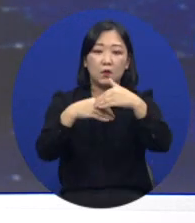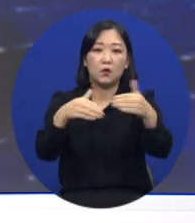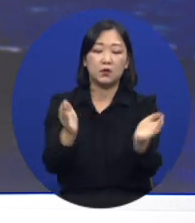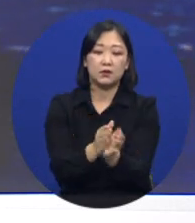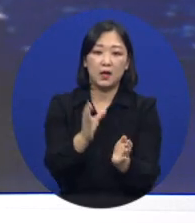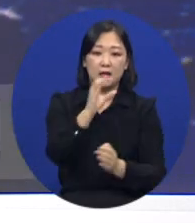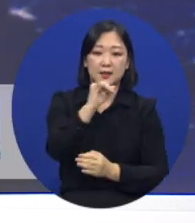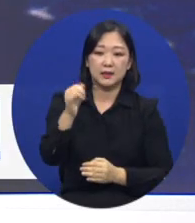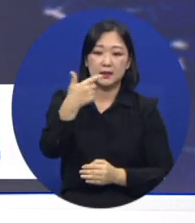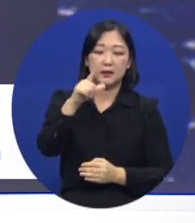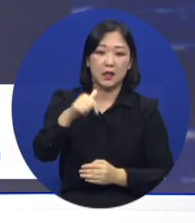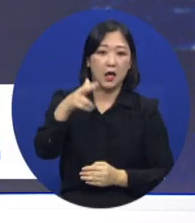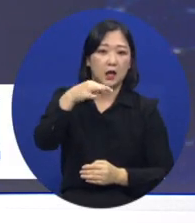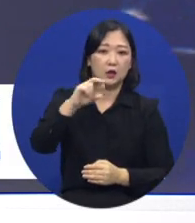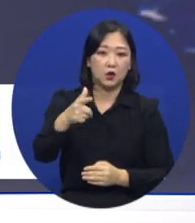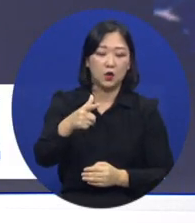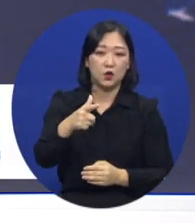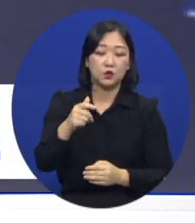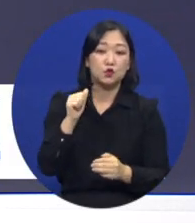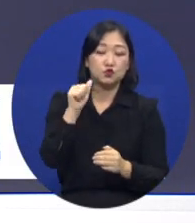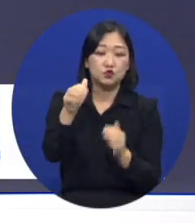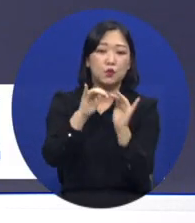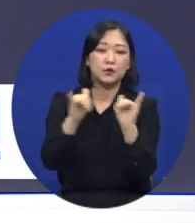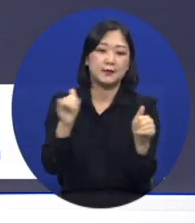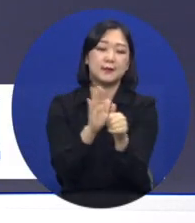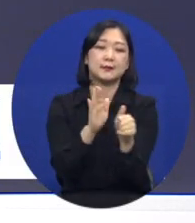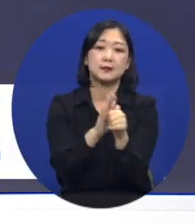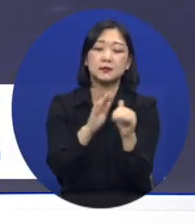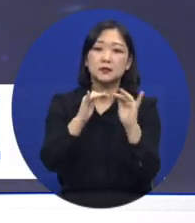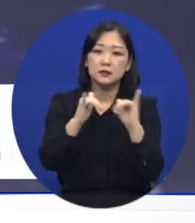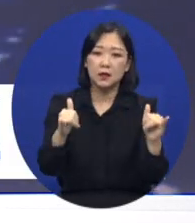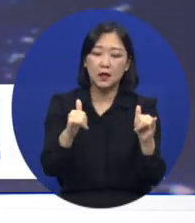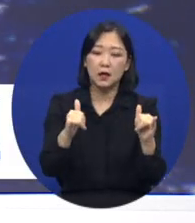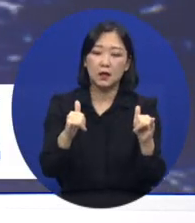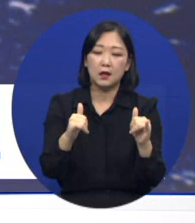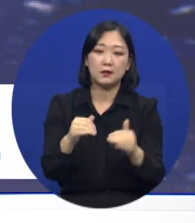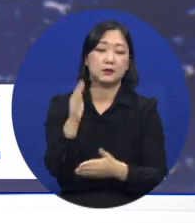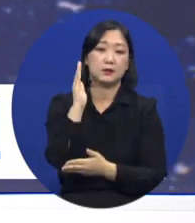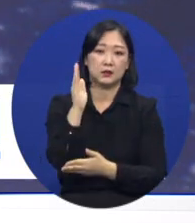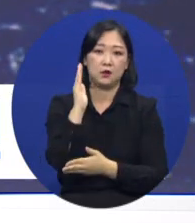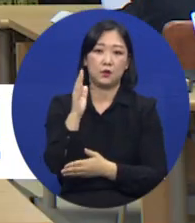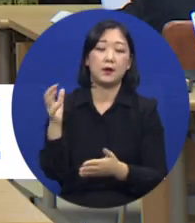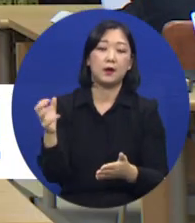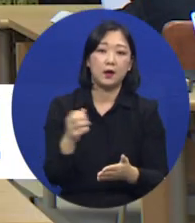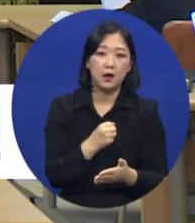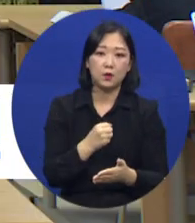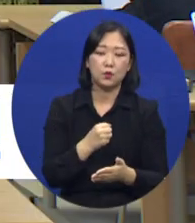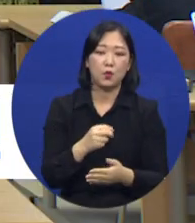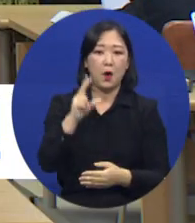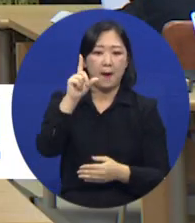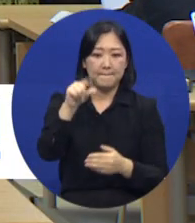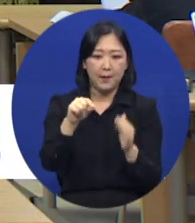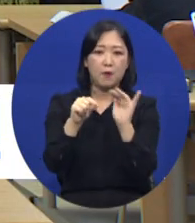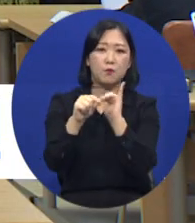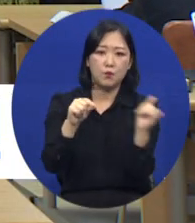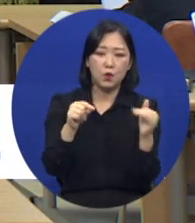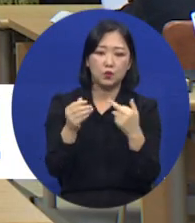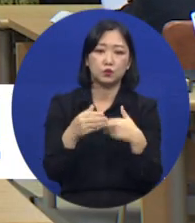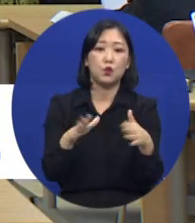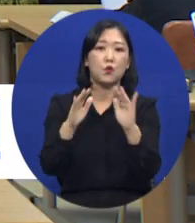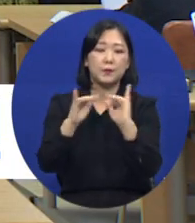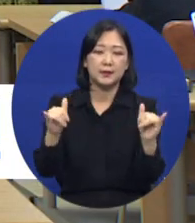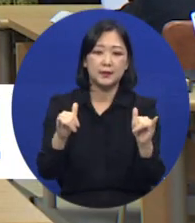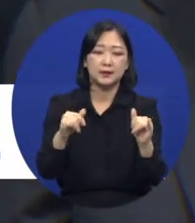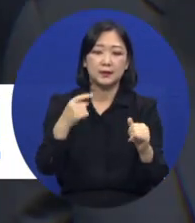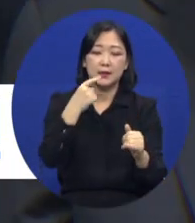더불어민주당 이낙연 대선 경선 후보 지지자들은 제주도당에서 기자회견을 갖고 만 명의 제주도민이